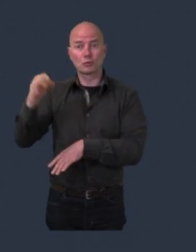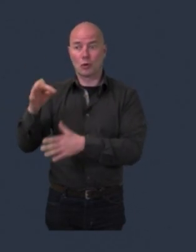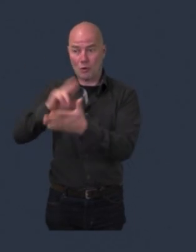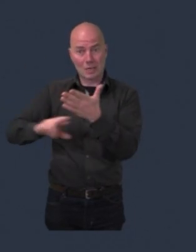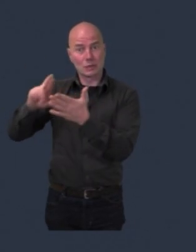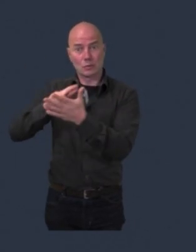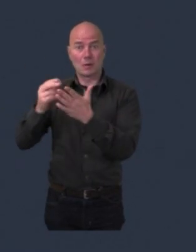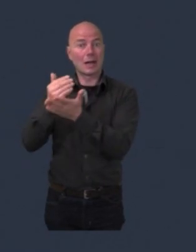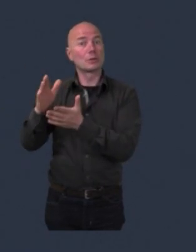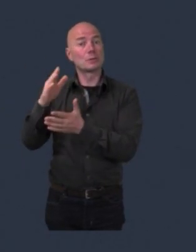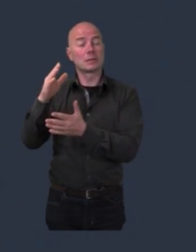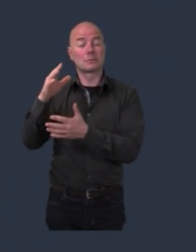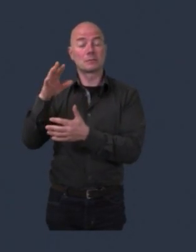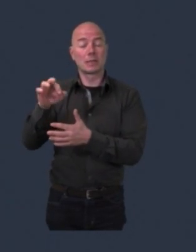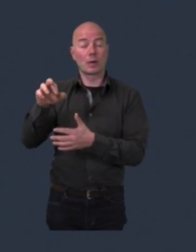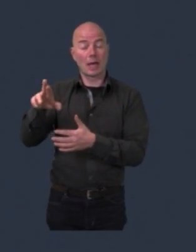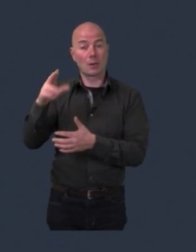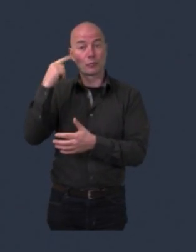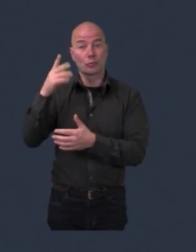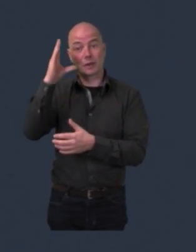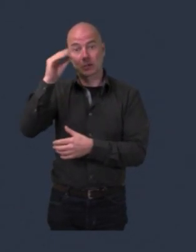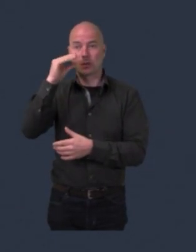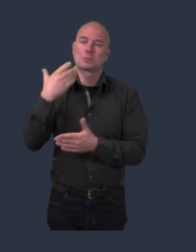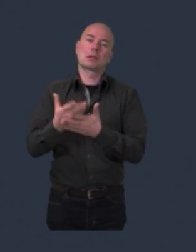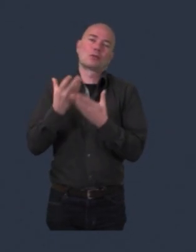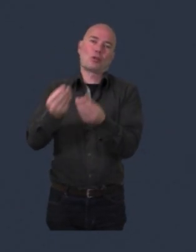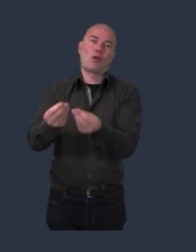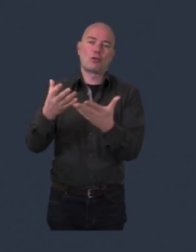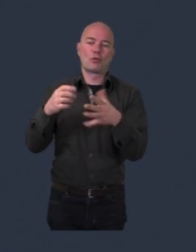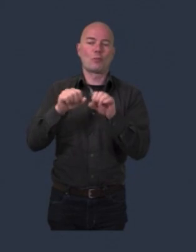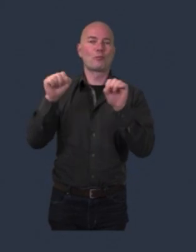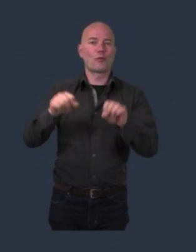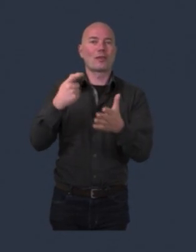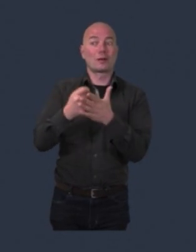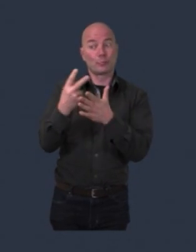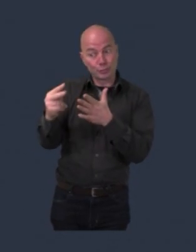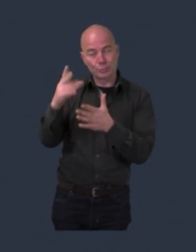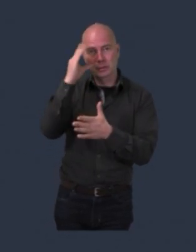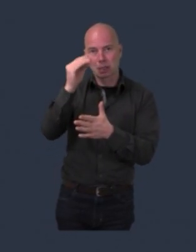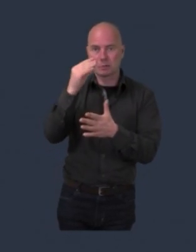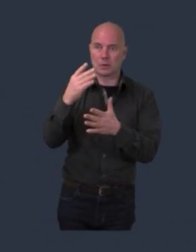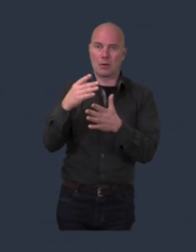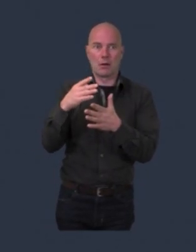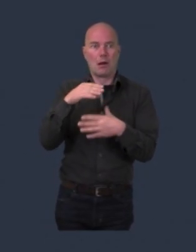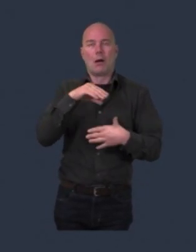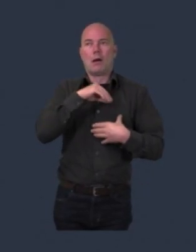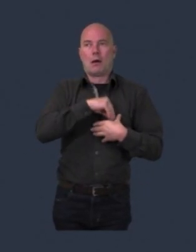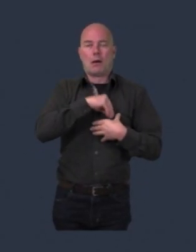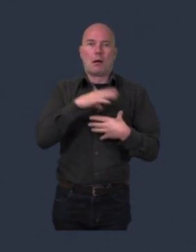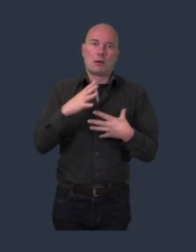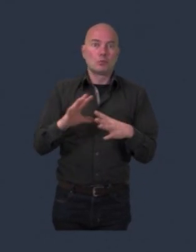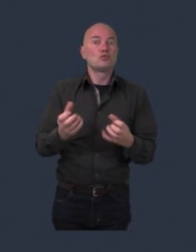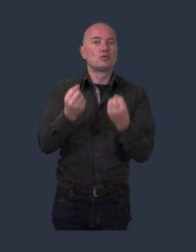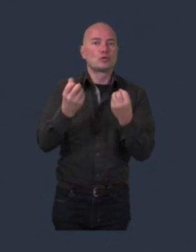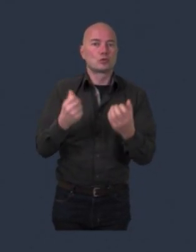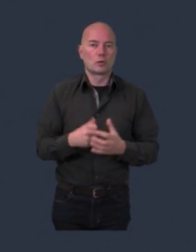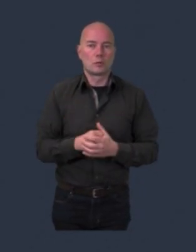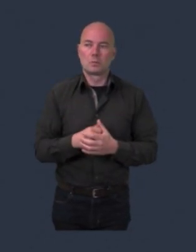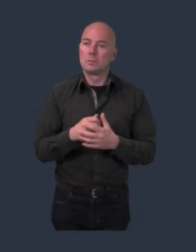des étudiants puisqu'on sait que la mobilité fait partie aussi de ces dépenses qui sont parfois difficiles. Moi, j'ai